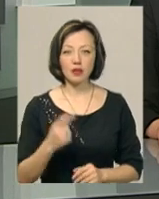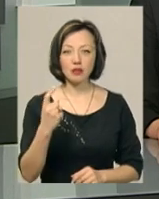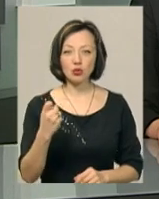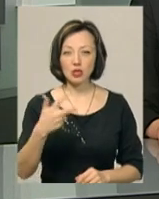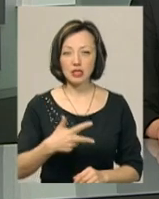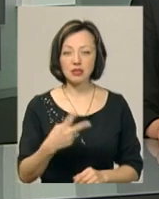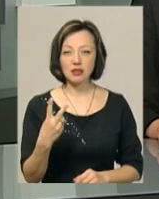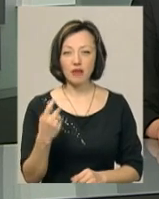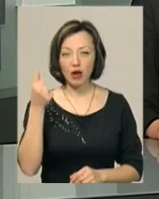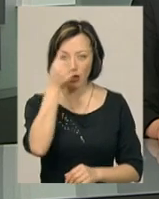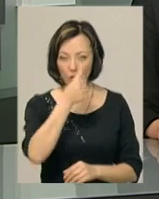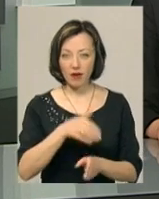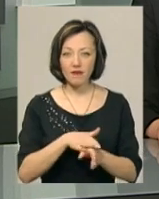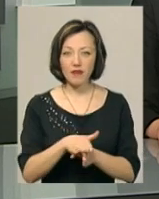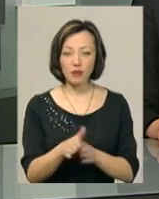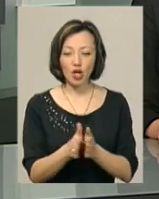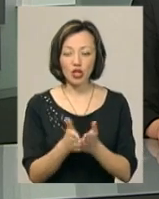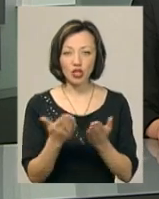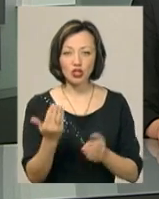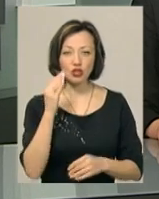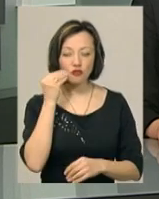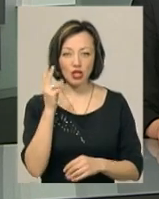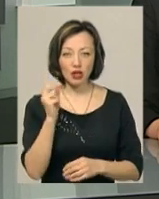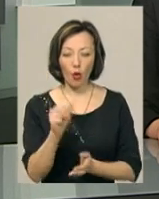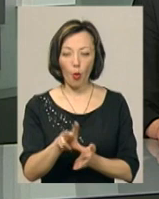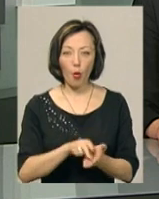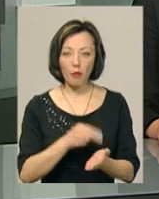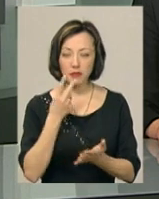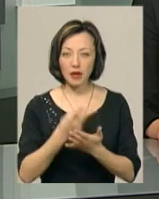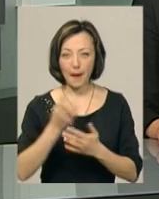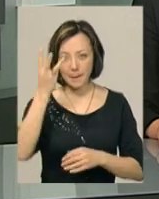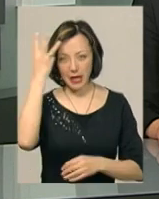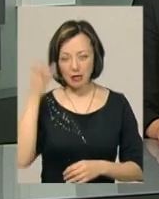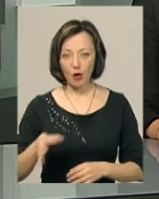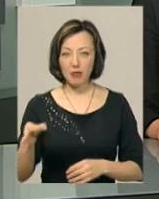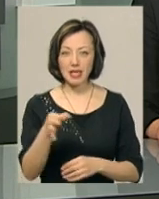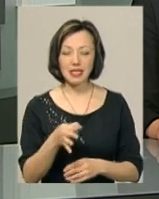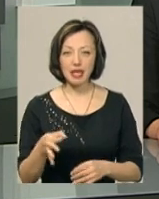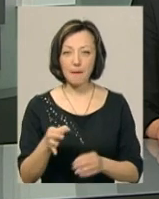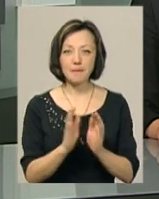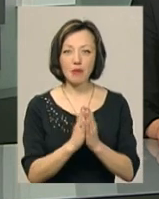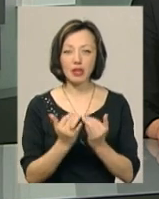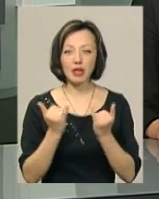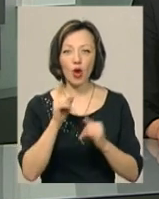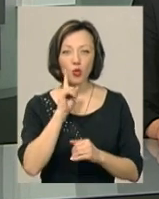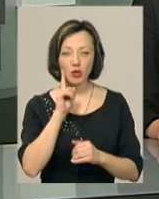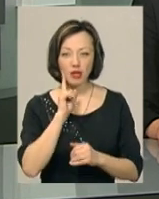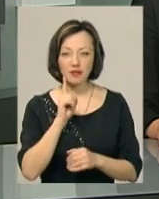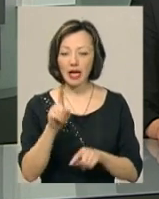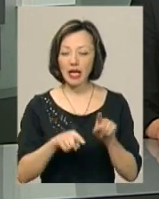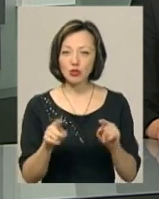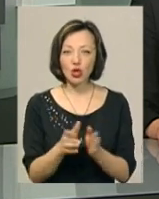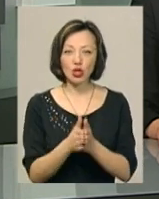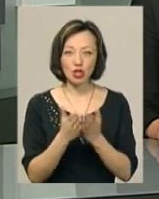132 роки виповнилось книжці Тараса Шевченка, копію якої представили у Хмельницькій обласній бібліотеці для юнацтва. Рідкісну книжку